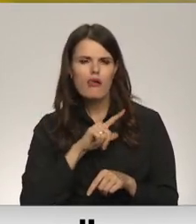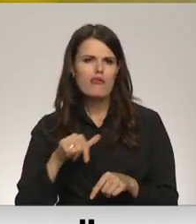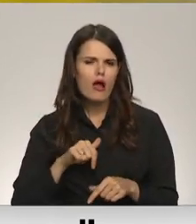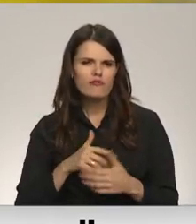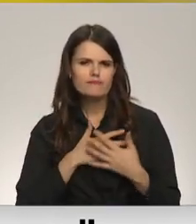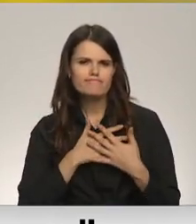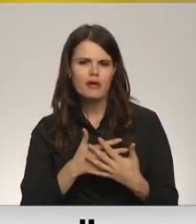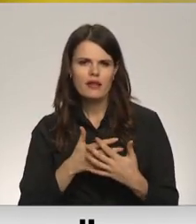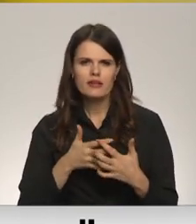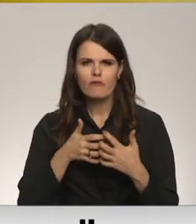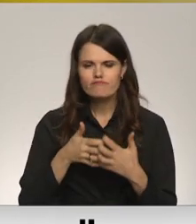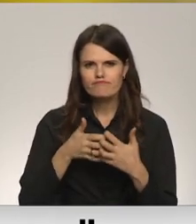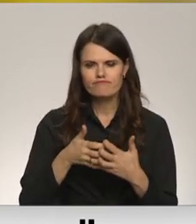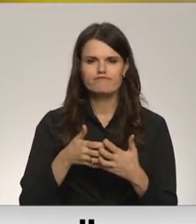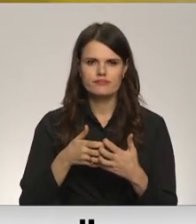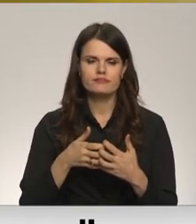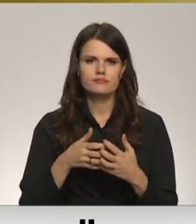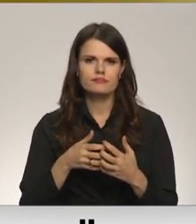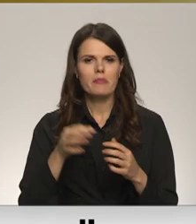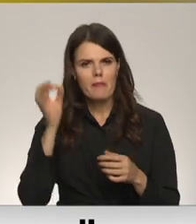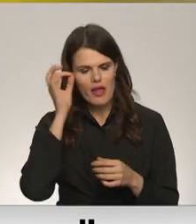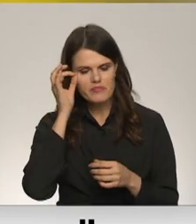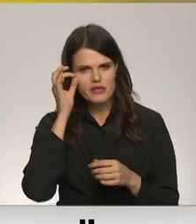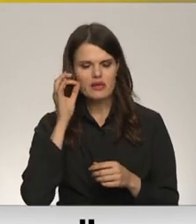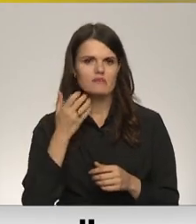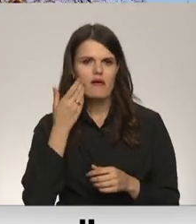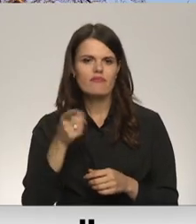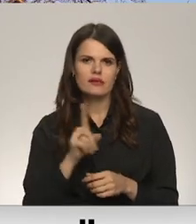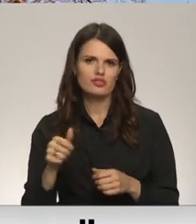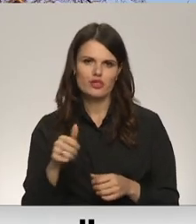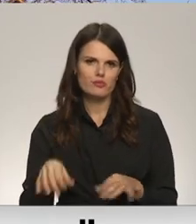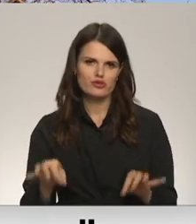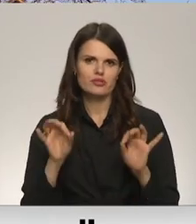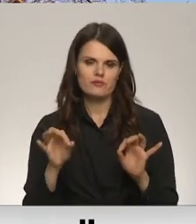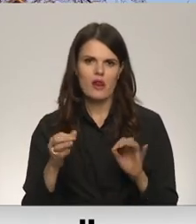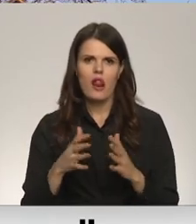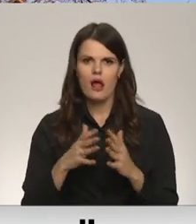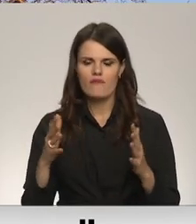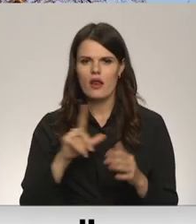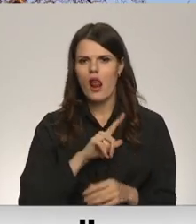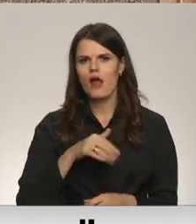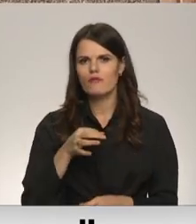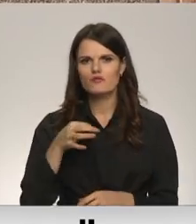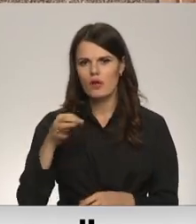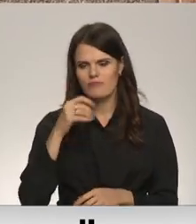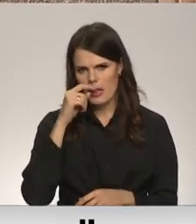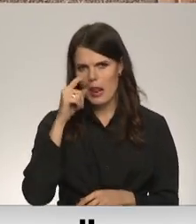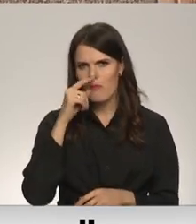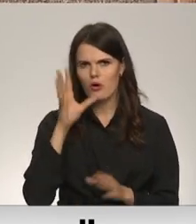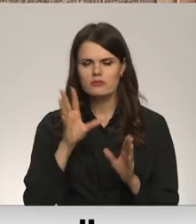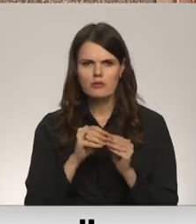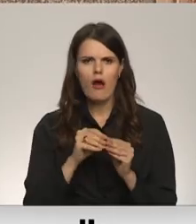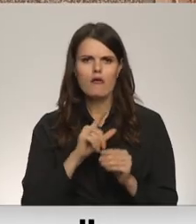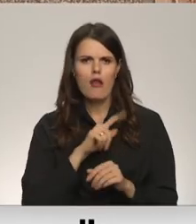patriotismu spēcināšanai šodien, kad tas ir īpaši svarīgi. Lai gan vairāki Latvijas novadi lepojas ar partizānu